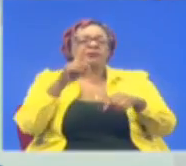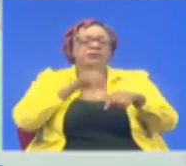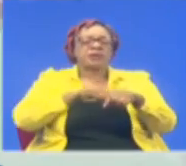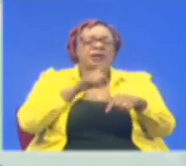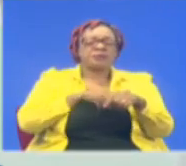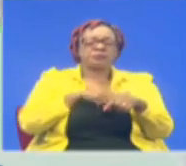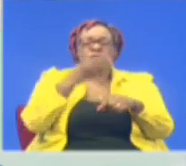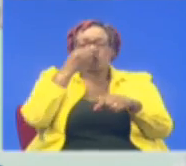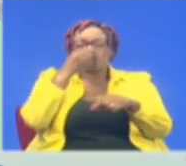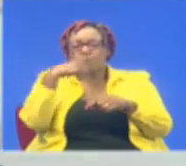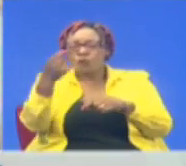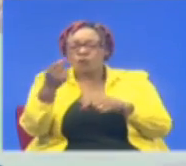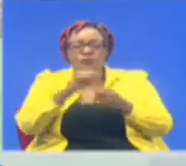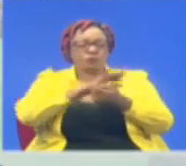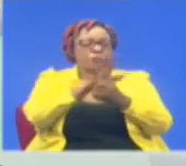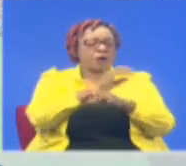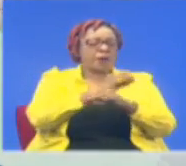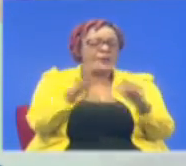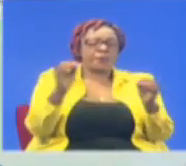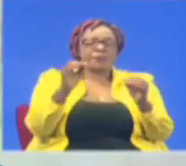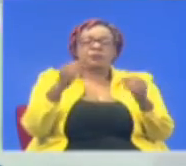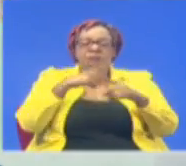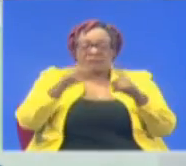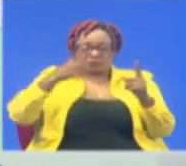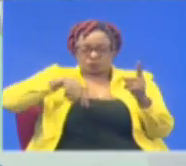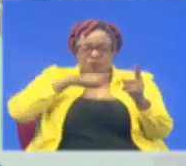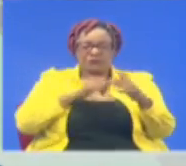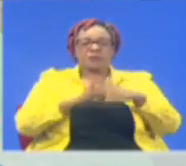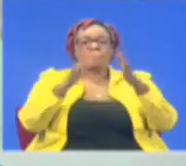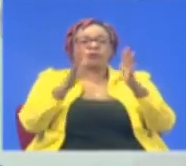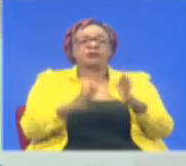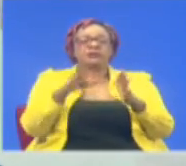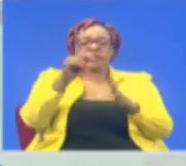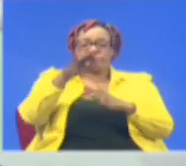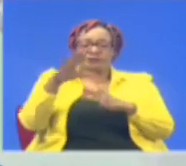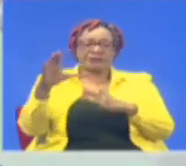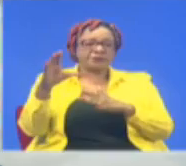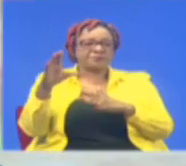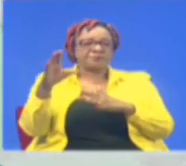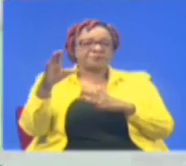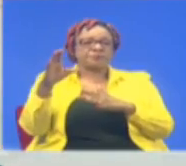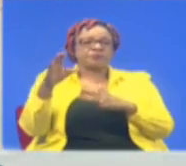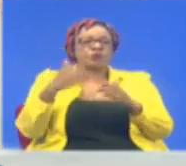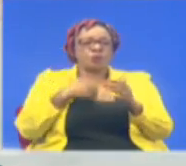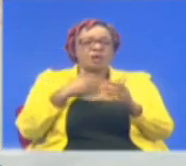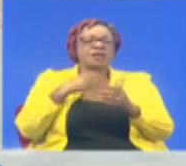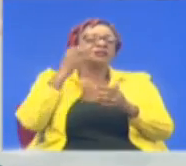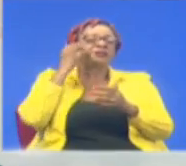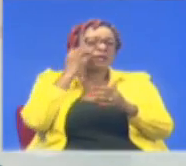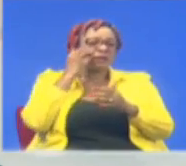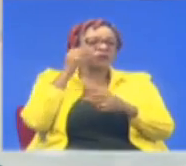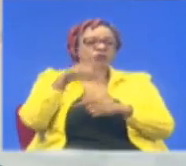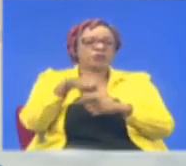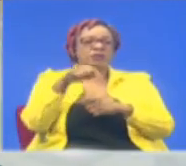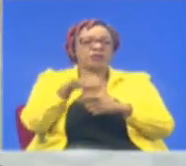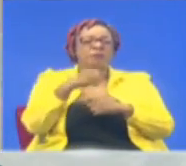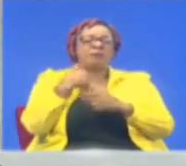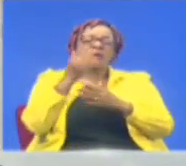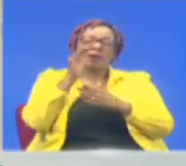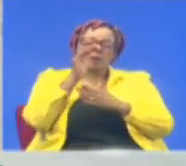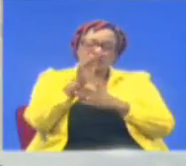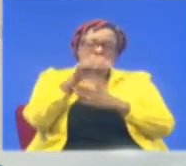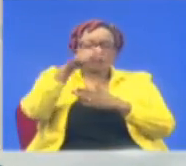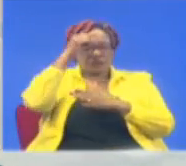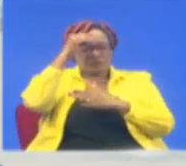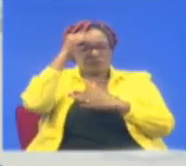mambo na corona. So sisi kama fans wa AFC Leopards pamoja na wale wa Gor Mahia tuna huzuni sana siku ya leo. Ningeomba serikali